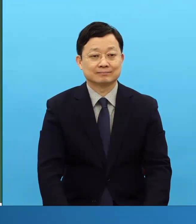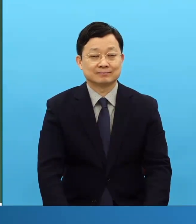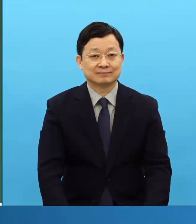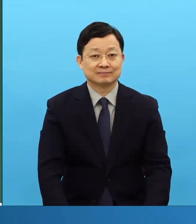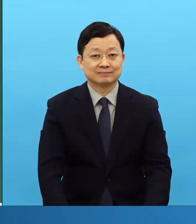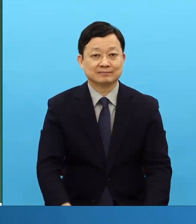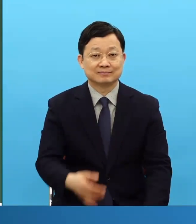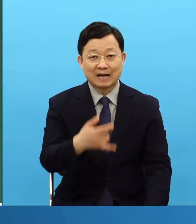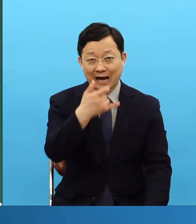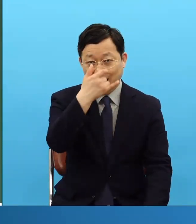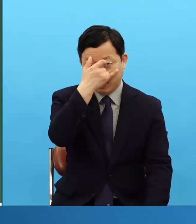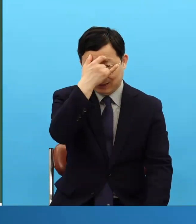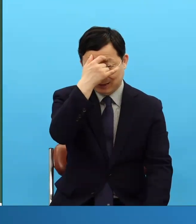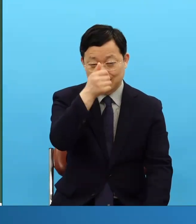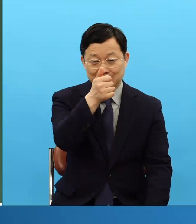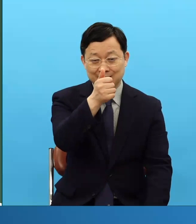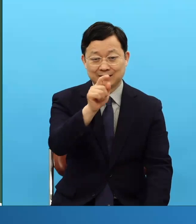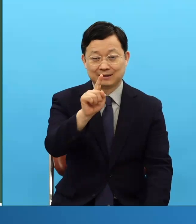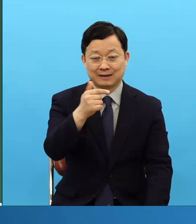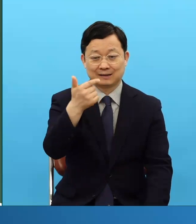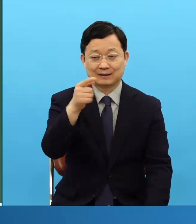한나, Hannah,